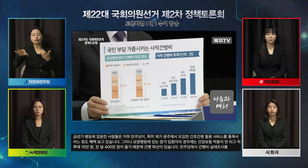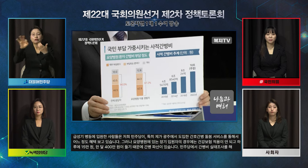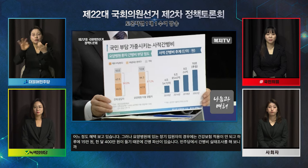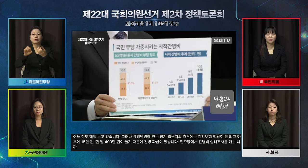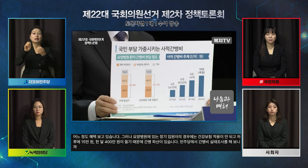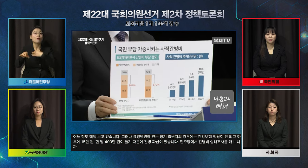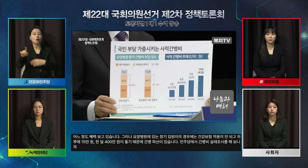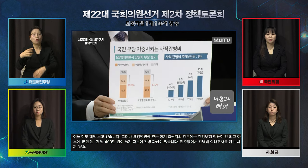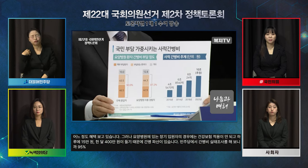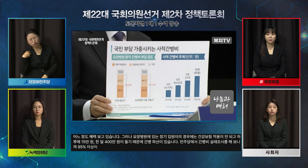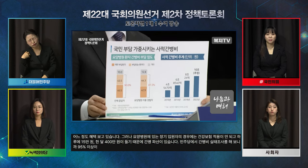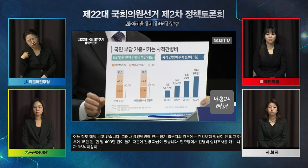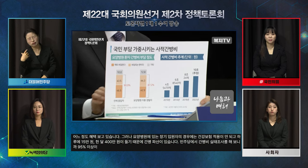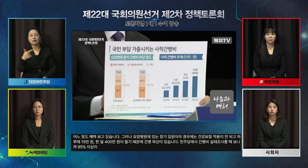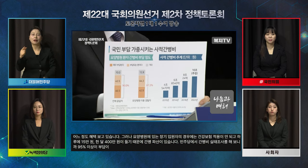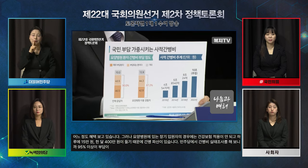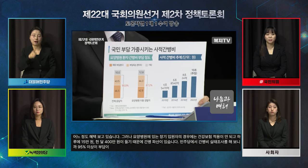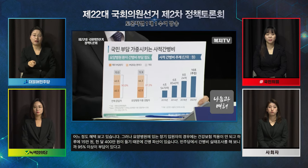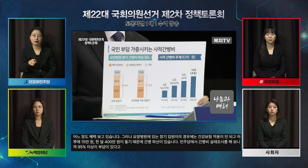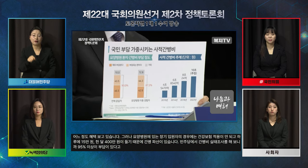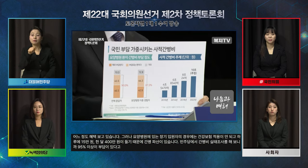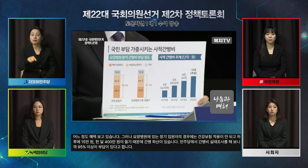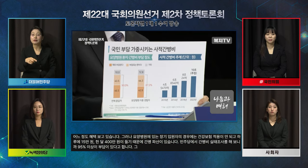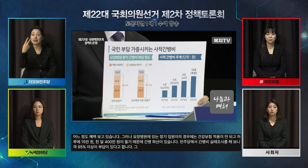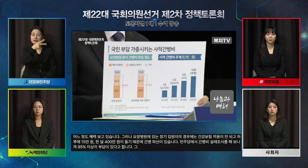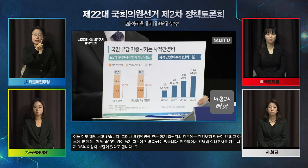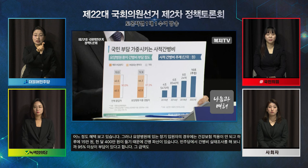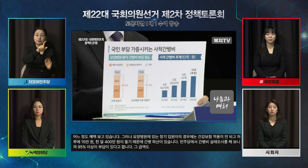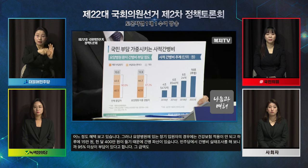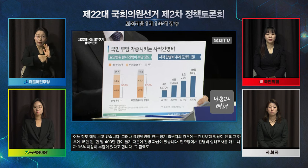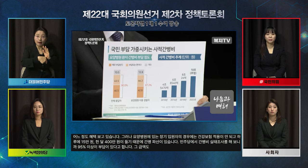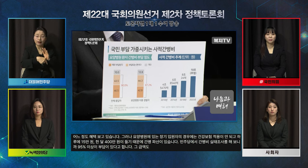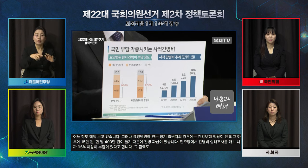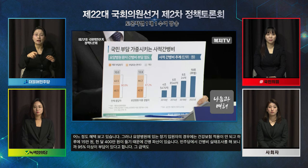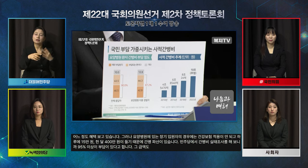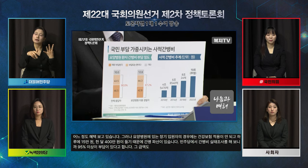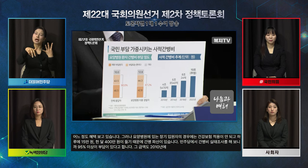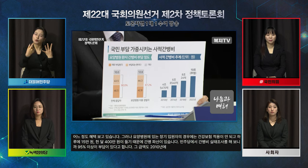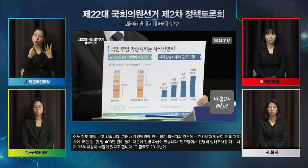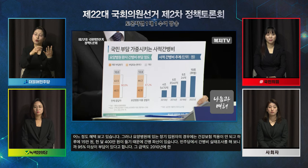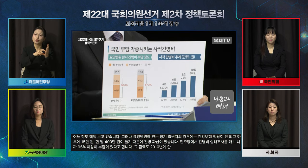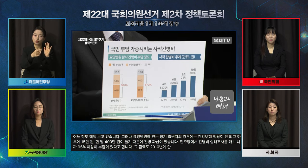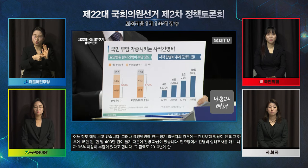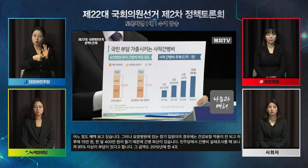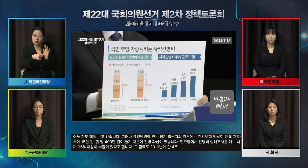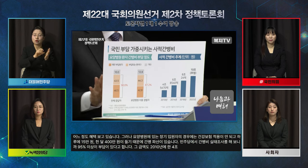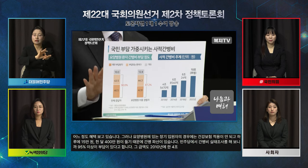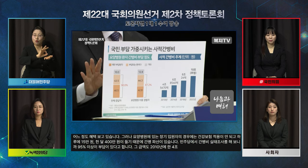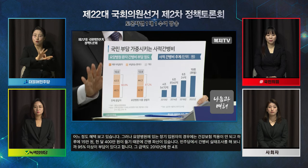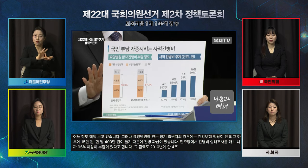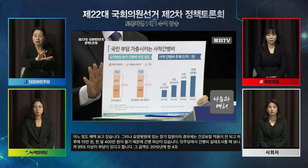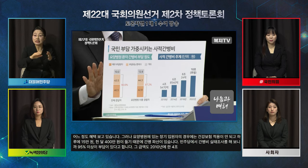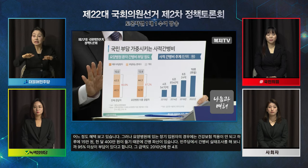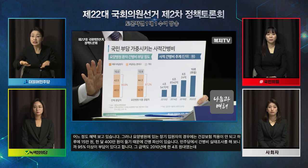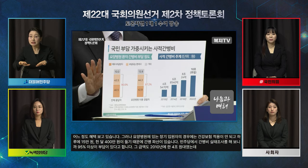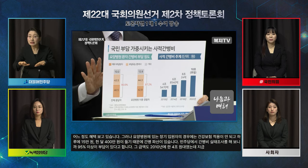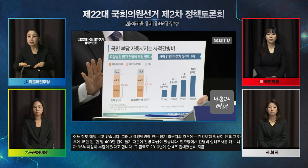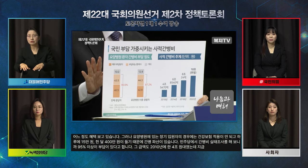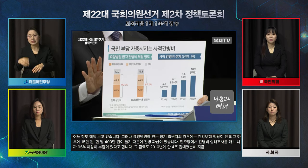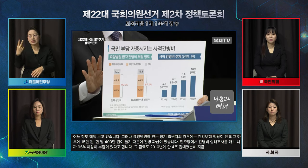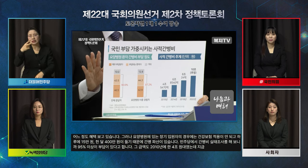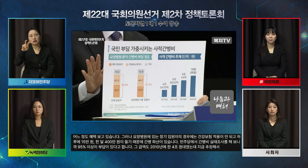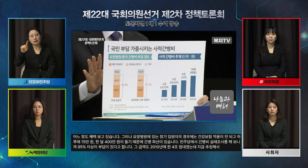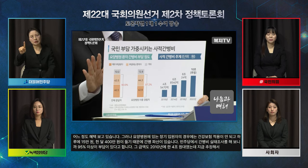얘기했습니다. 그 금액도 2010년에 한 4조 원대였는데 지금 추정해서